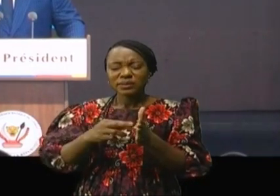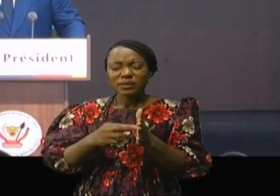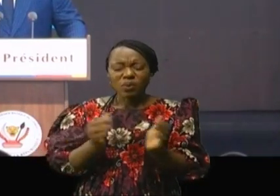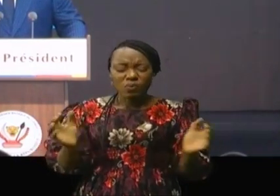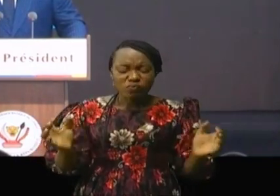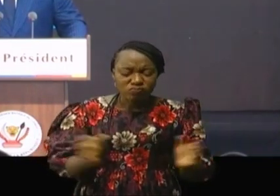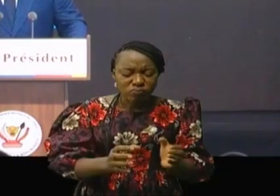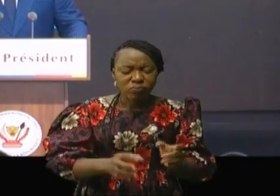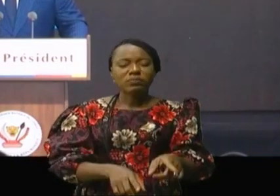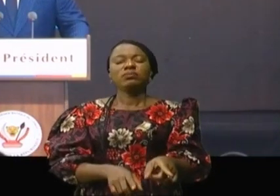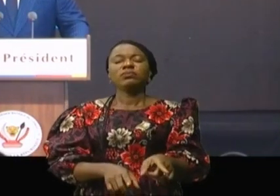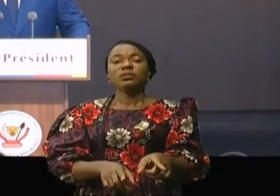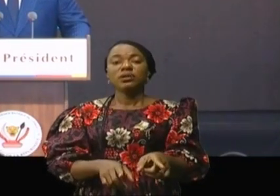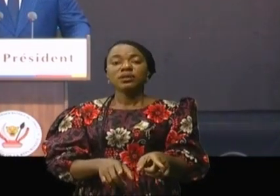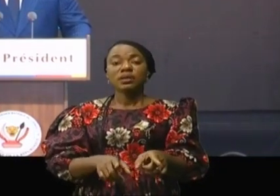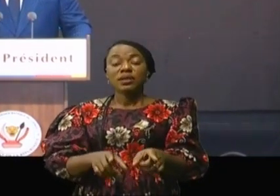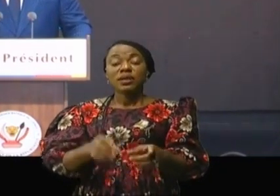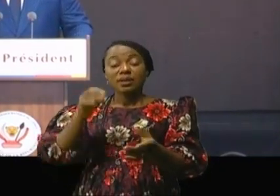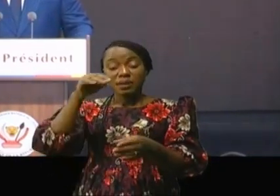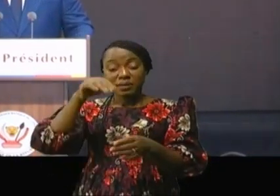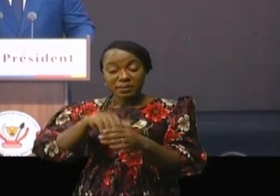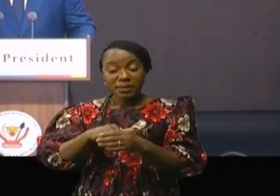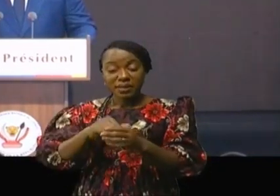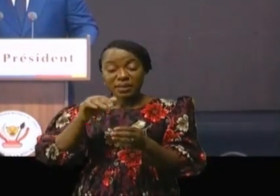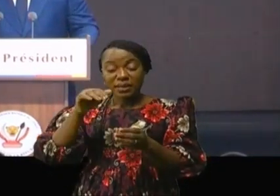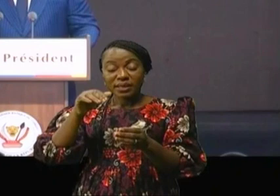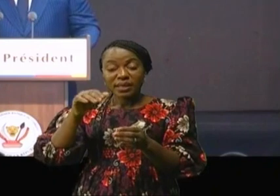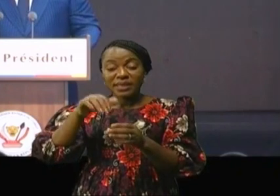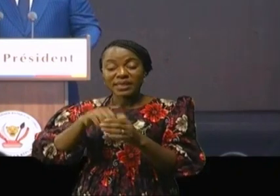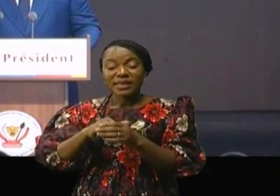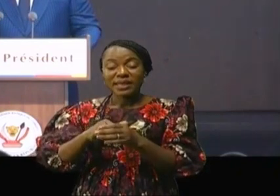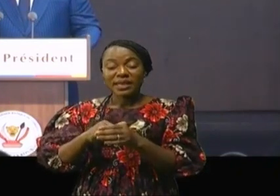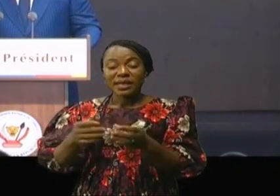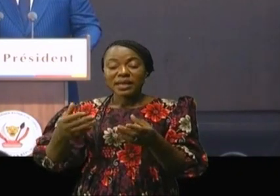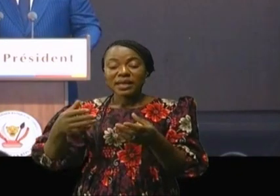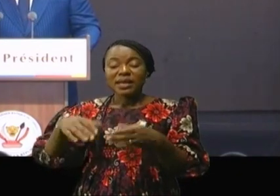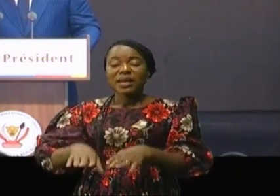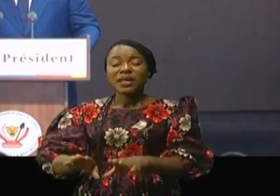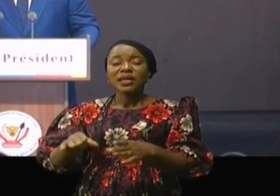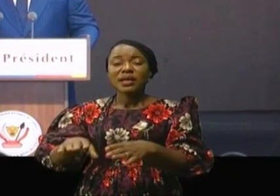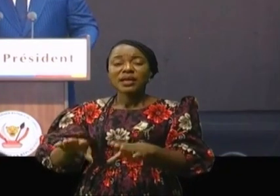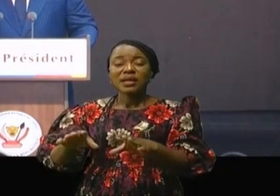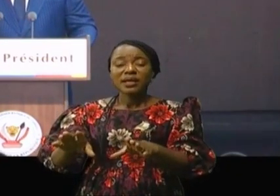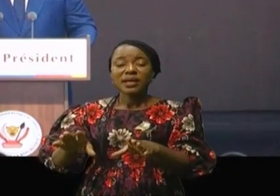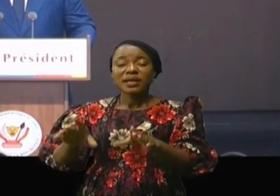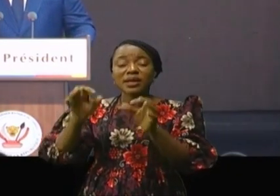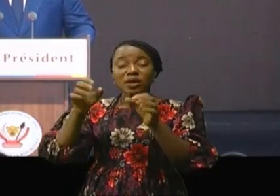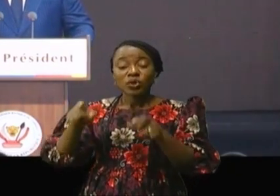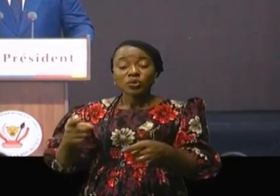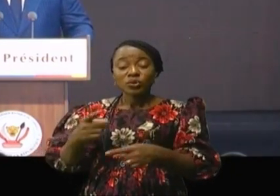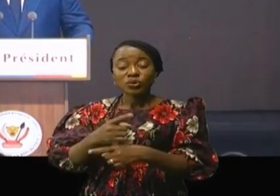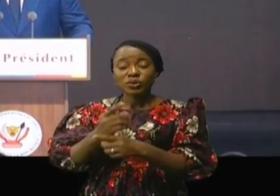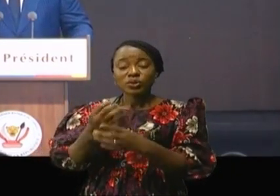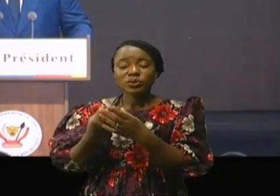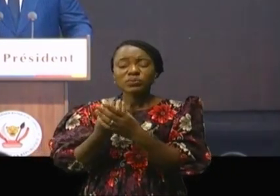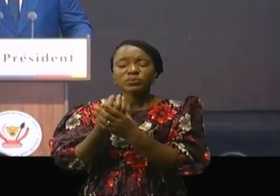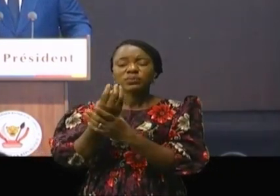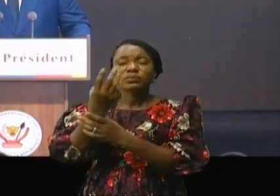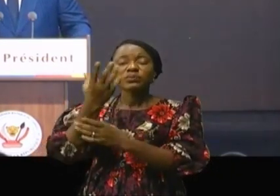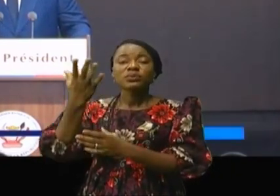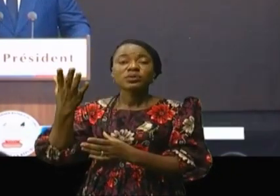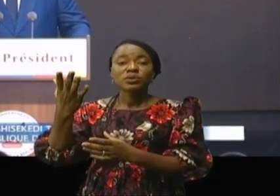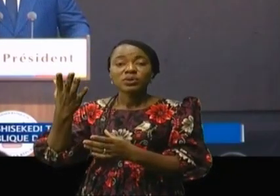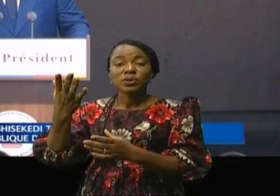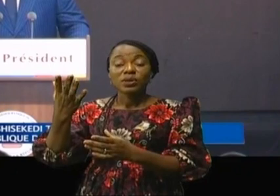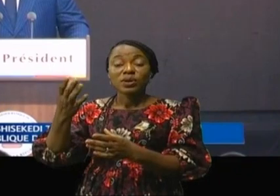raison au bassin côtier du littoral atlantique, donnant aujourd'hui une production modeste